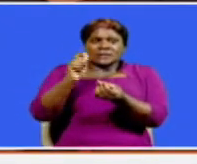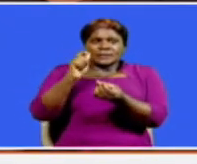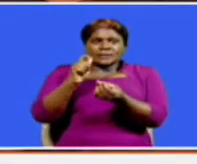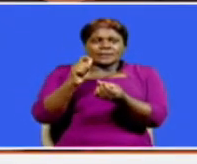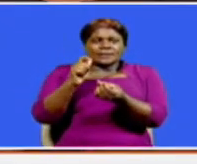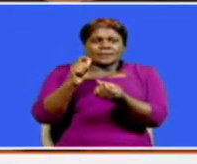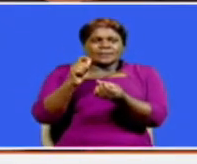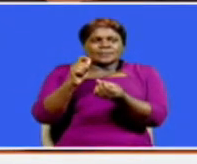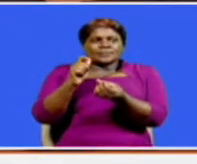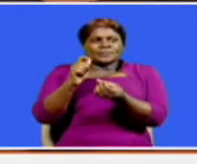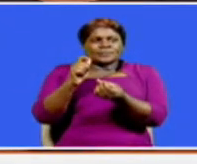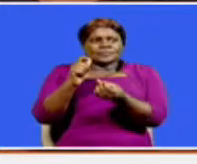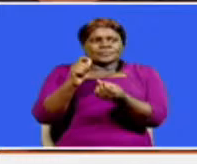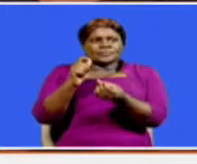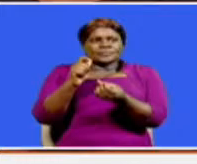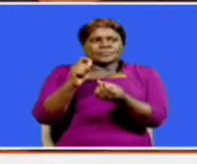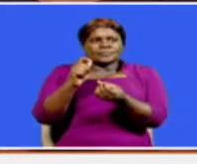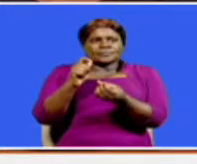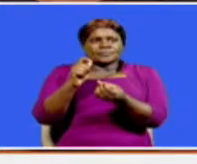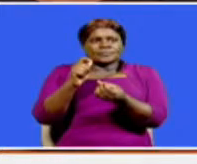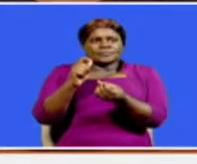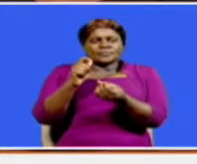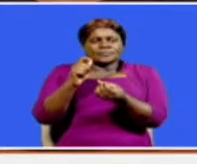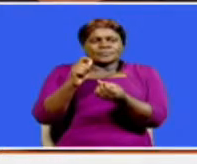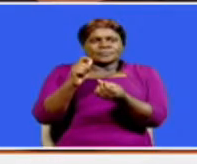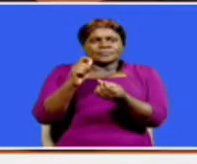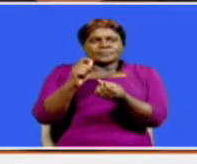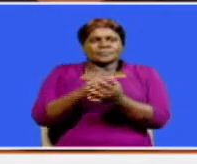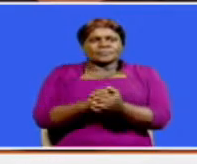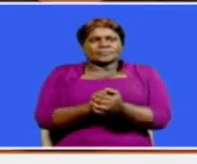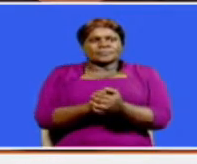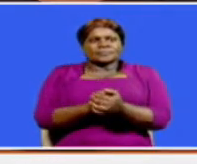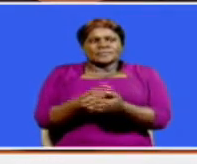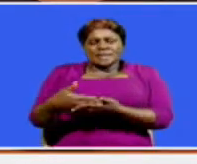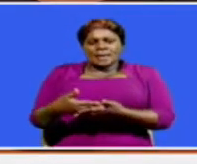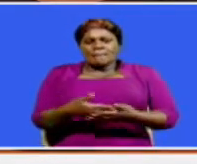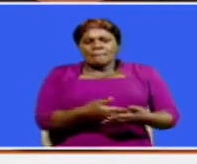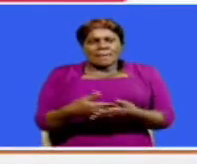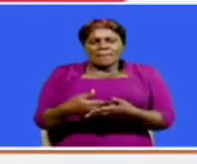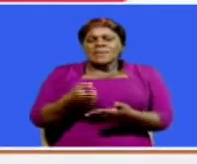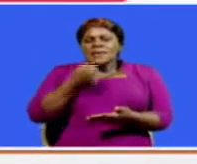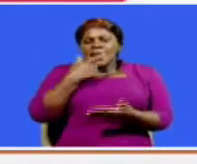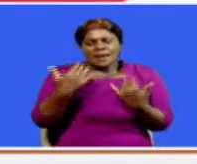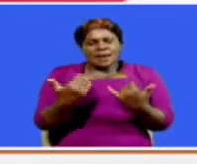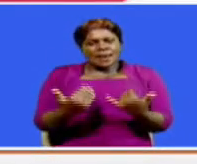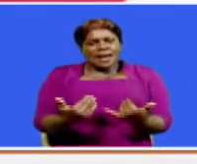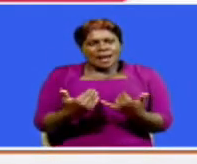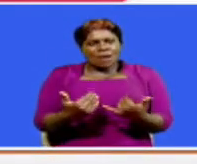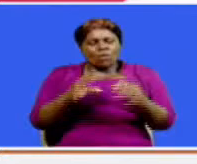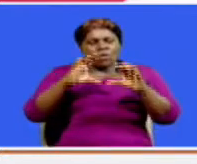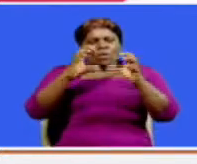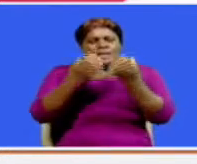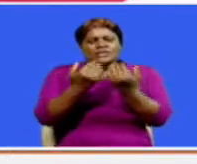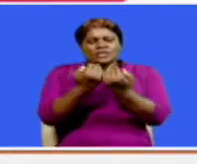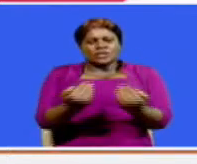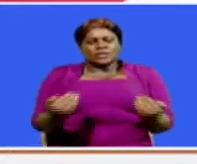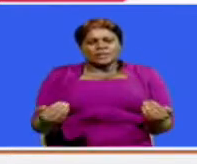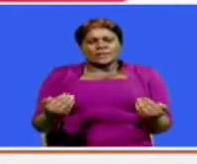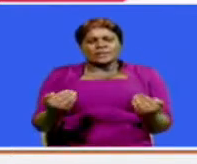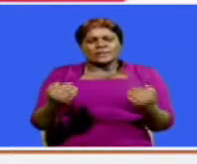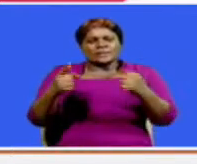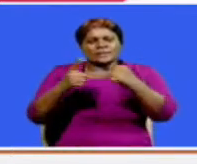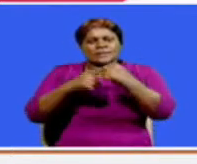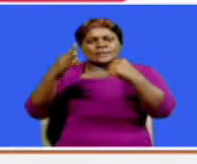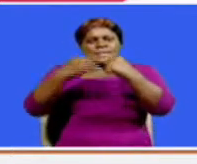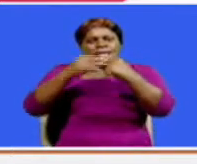atumi. Anachamaliza. Huyo ako sawa. Mdogo ndo anatumia sai. Kwa sasa humu nchini watoto